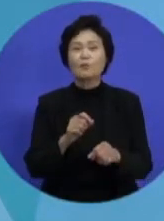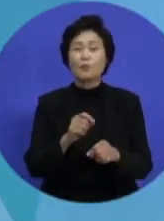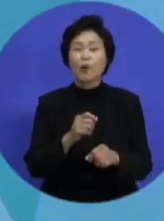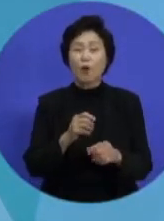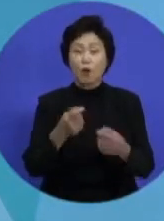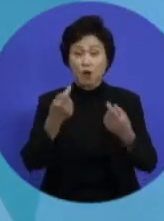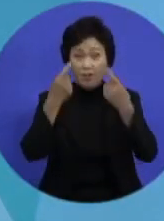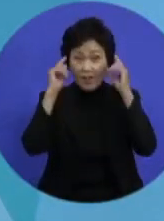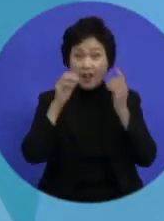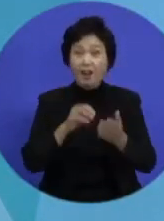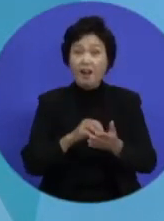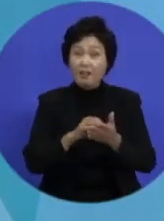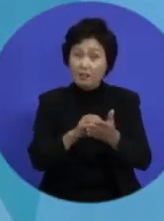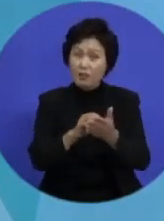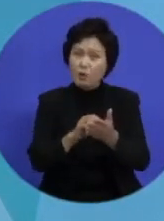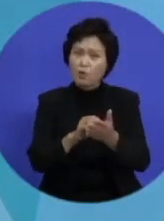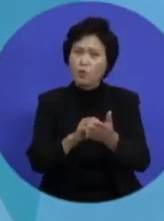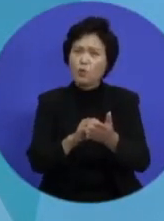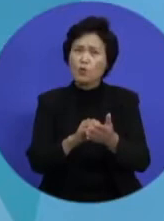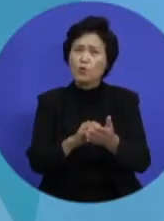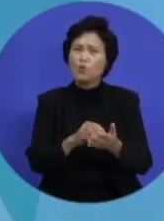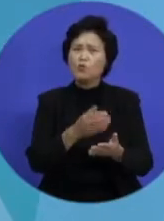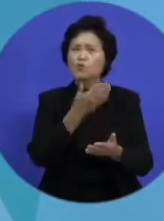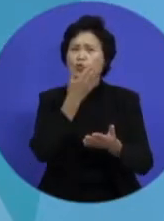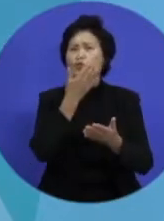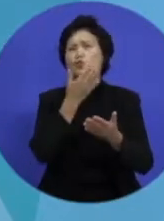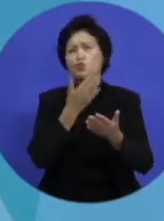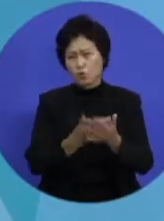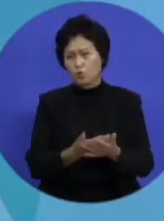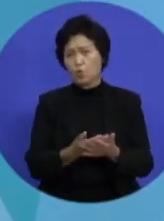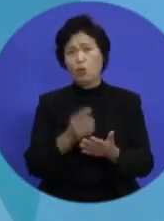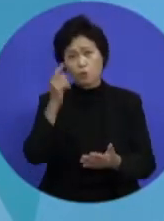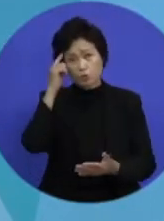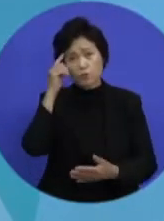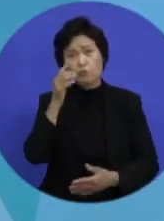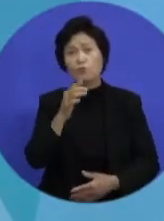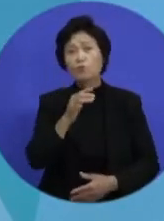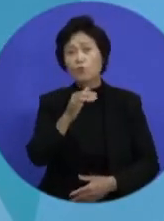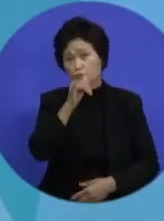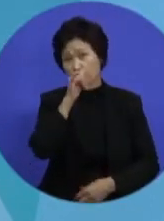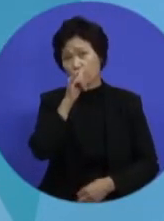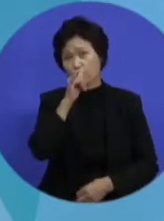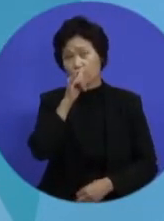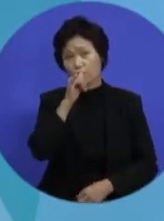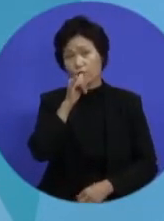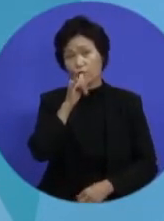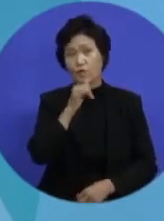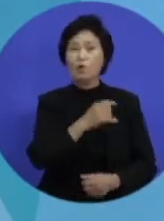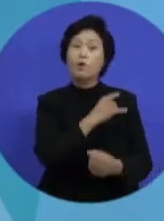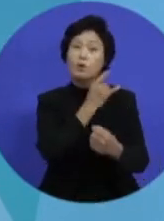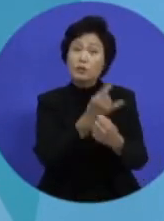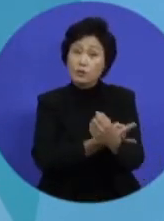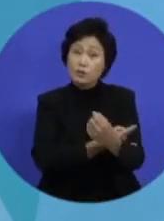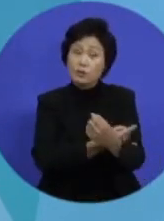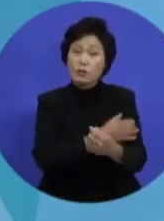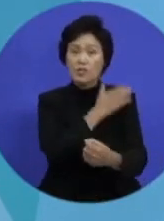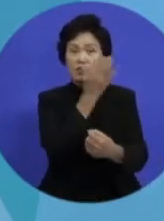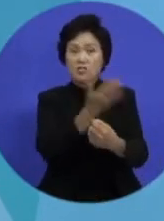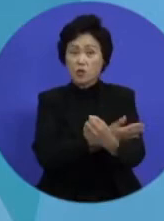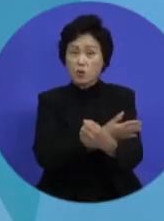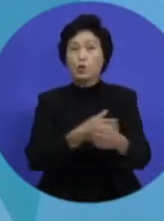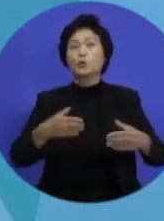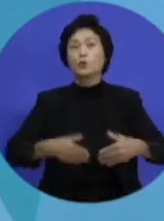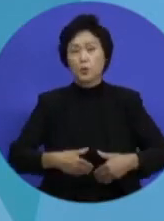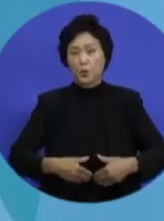저희도 중요하게 생각하죠. 왜냐하면 사회에 기여하는 존재가 된다는 것은 그만한 어떤 실력도 있어야 되고